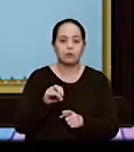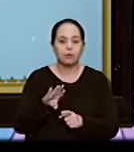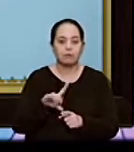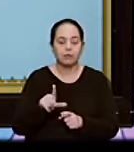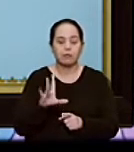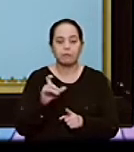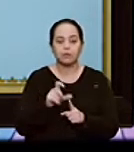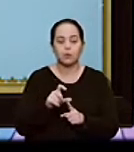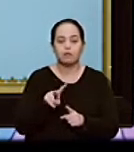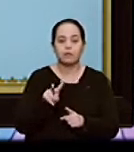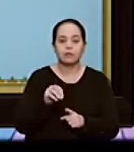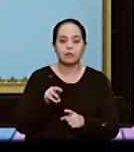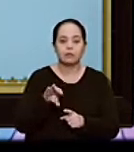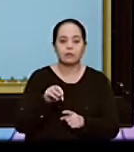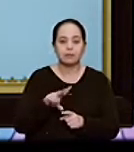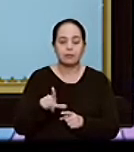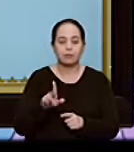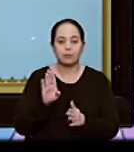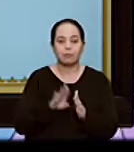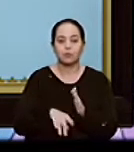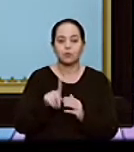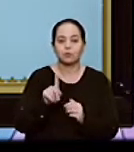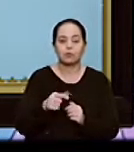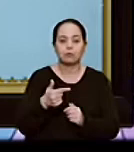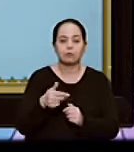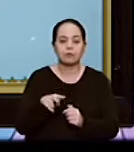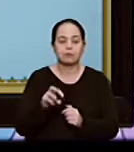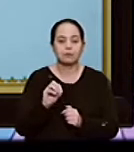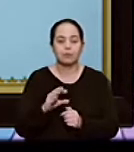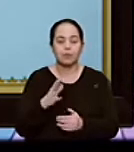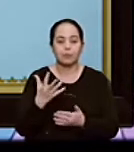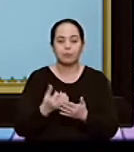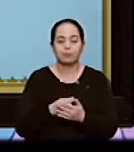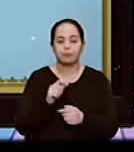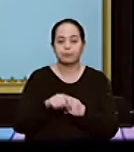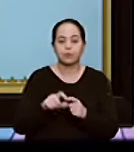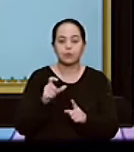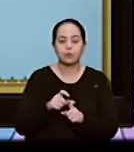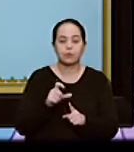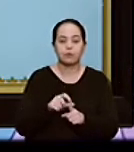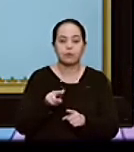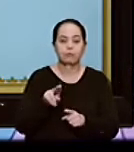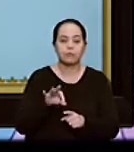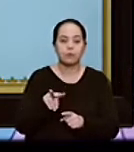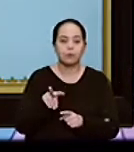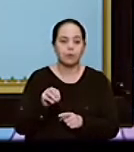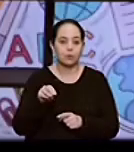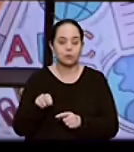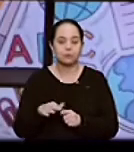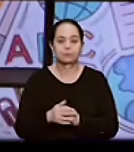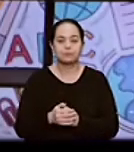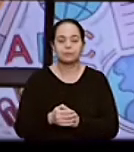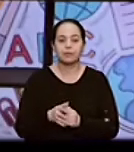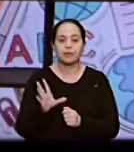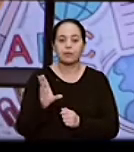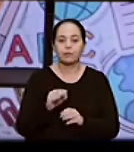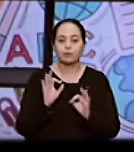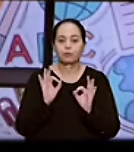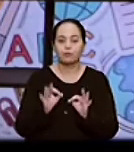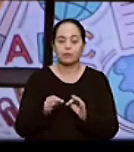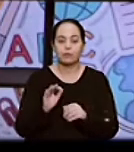А в слове летя вставляем безударную гласную «е», подбираем проверочное слово «полет». Все